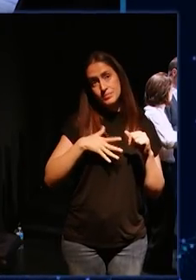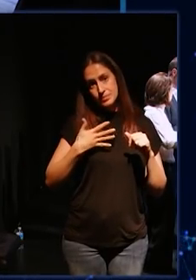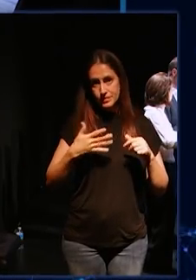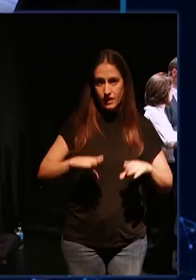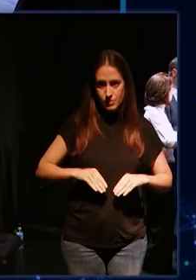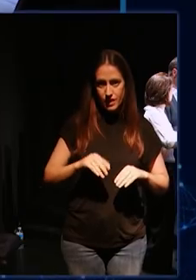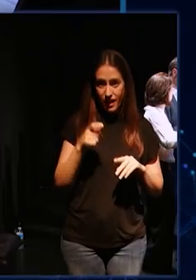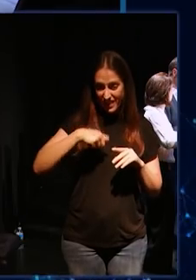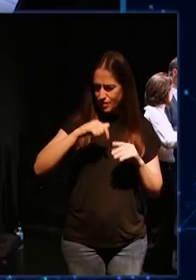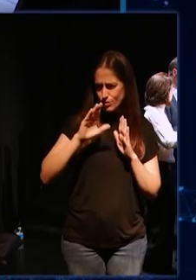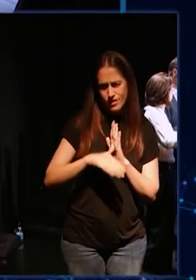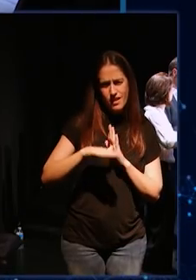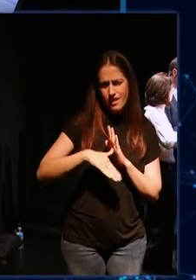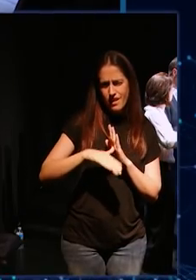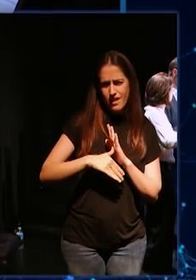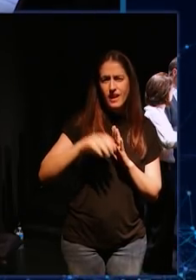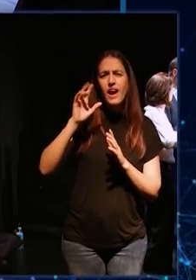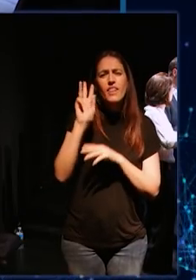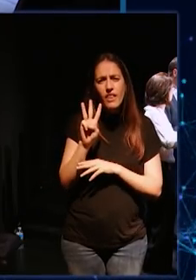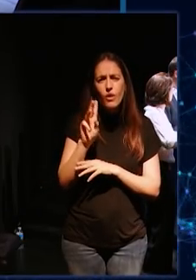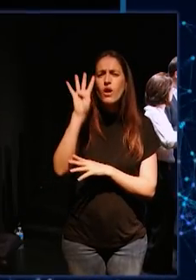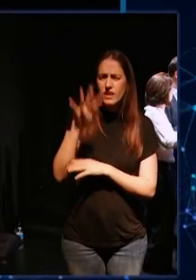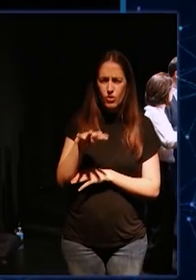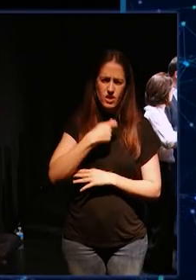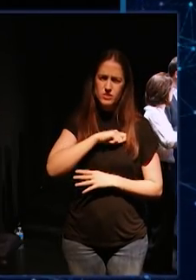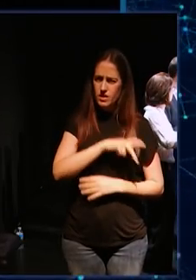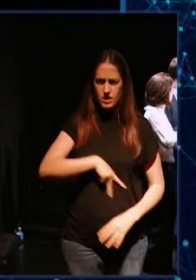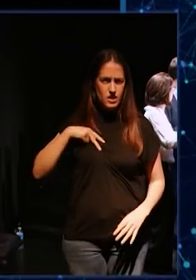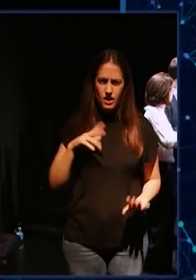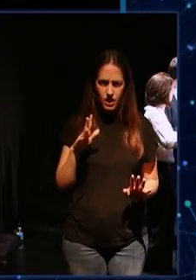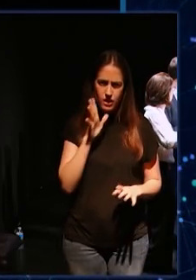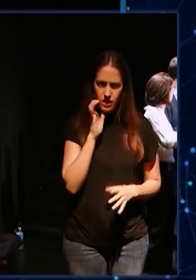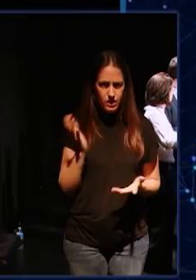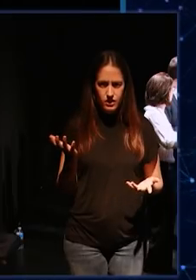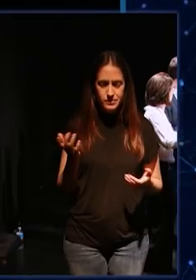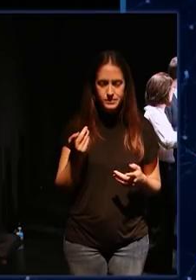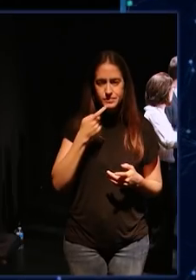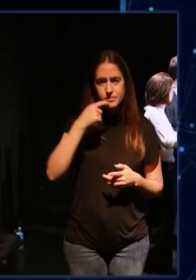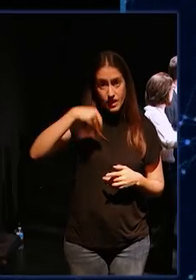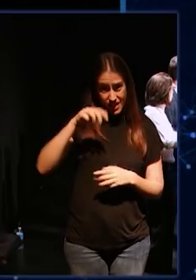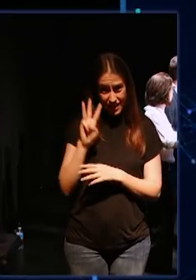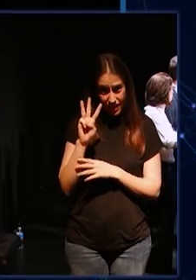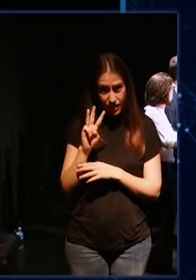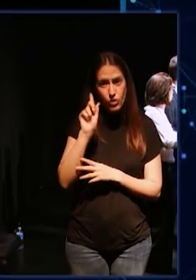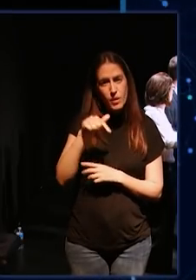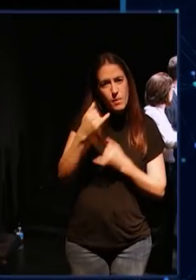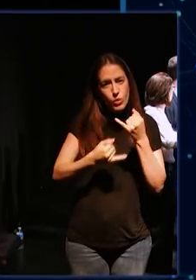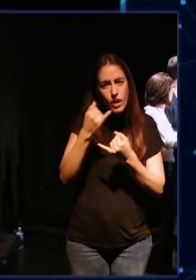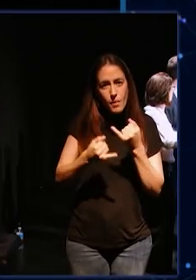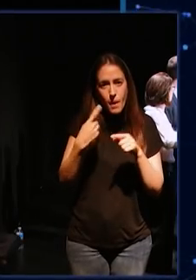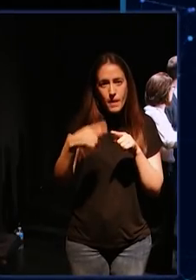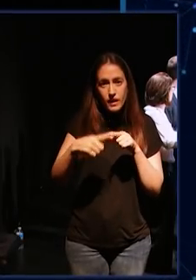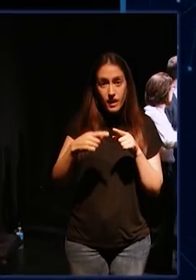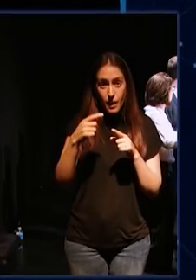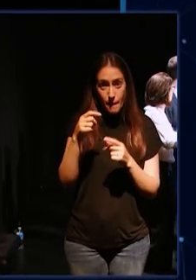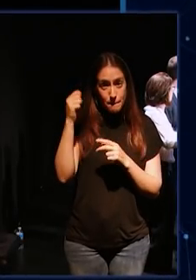Cardedeu, a Catalunya, i a l'Estat espanyol. A Cardedeu, a més, si aterrem a Cardedeu, tenim a més el hàndicap de l'increment de preu,